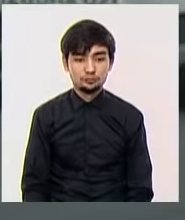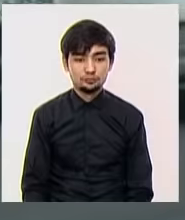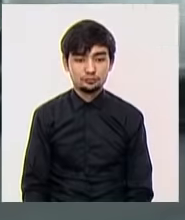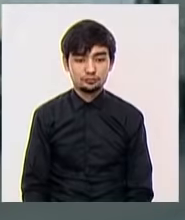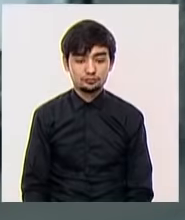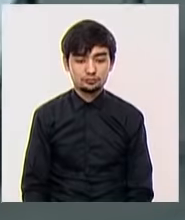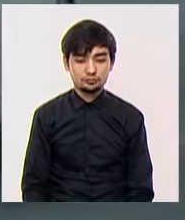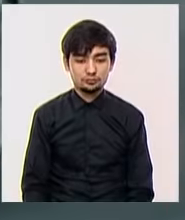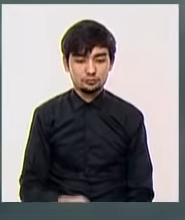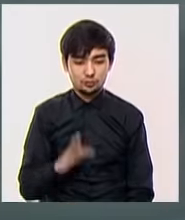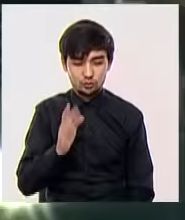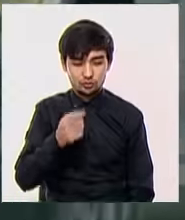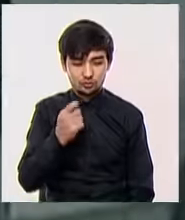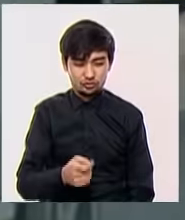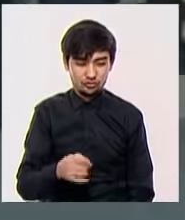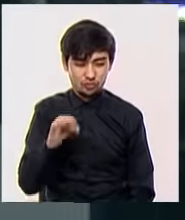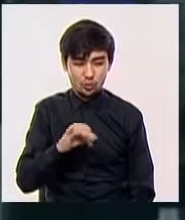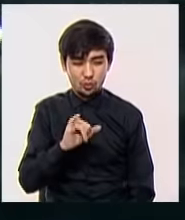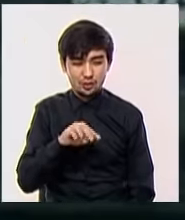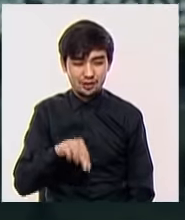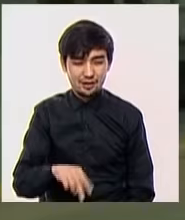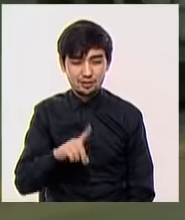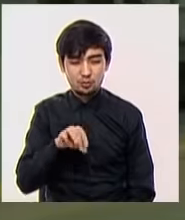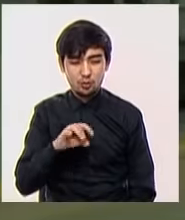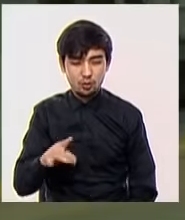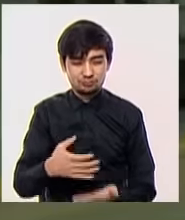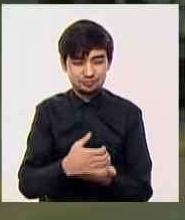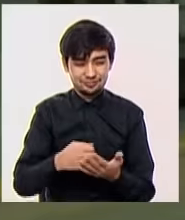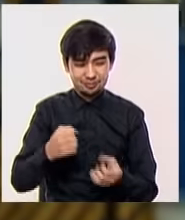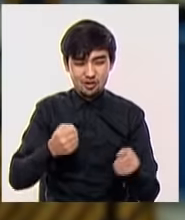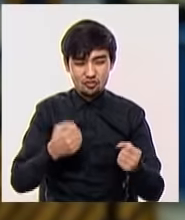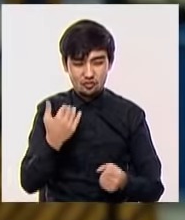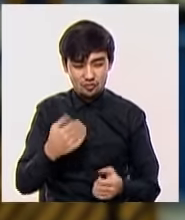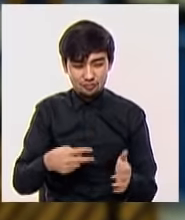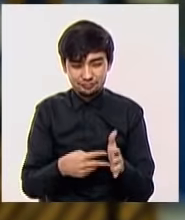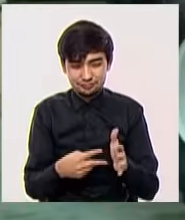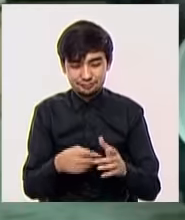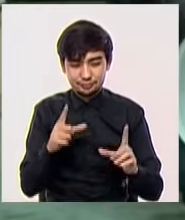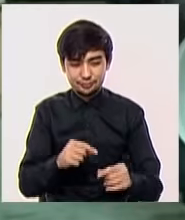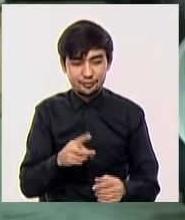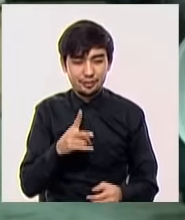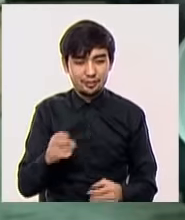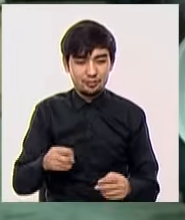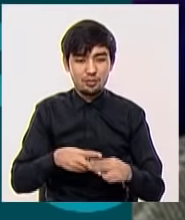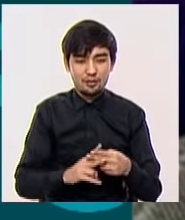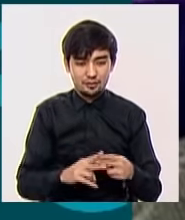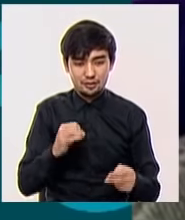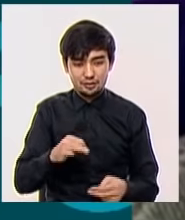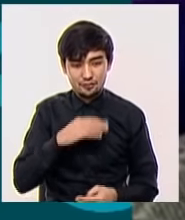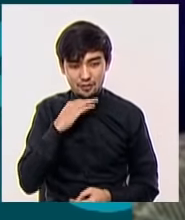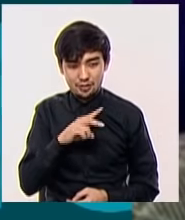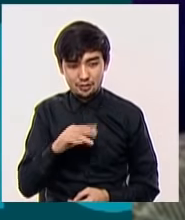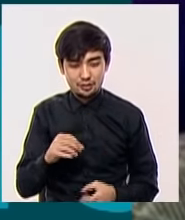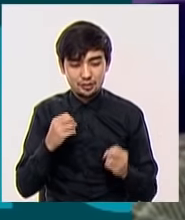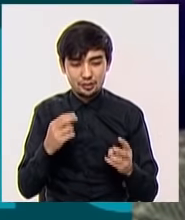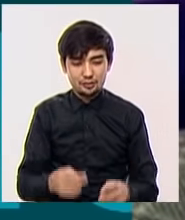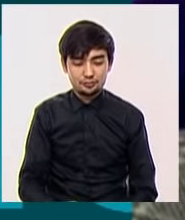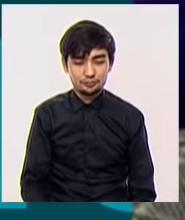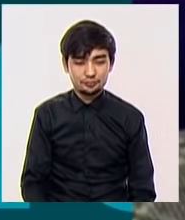будет дешевле вставки в тех пор она автомобилей сельхозтехнику снизят ровно на половину достаточно ли этого не нужно